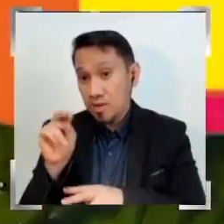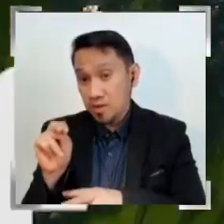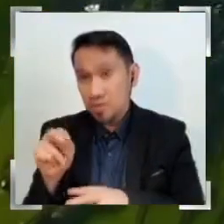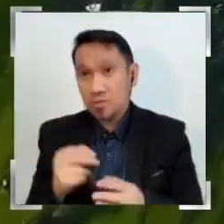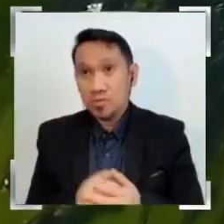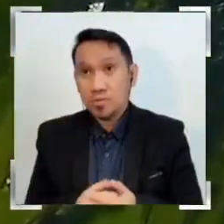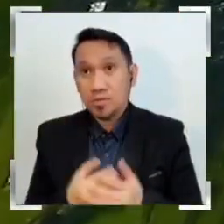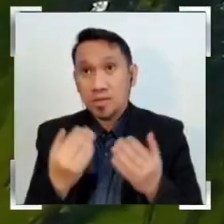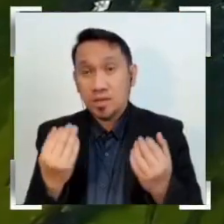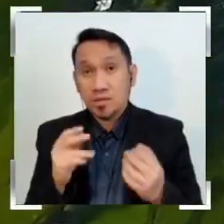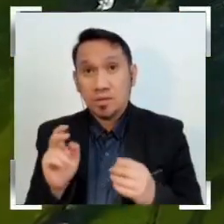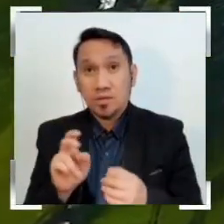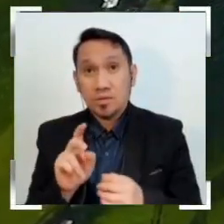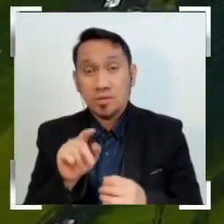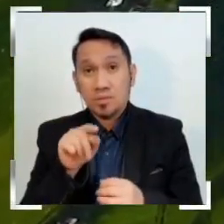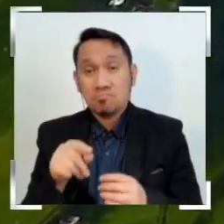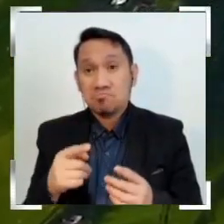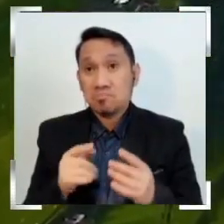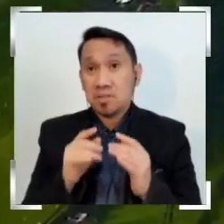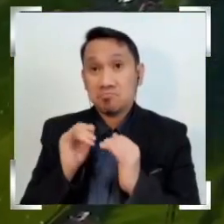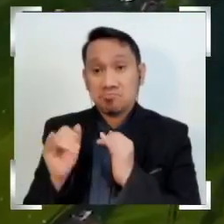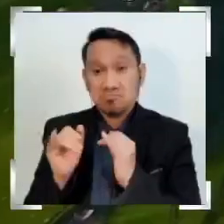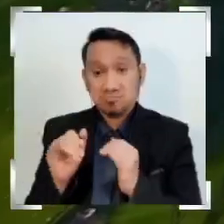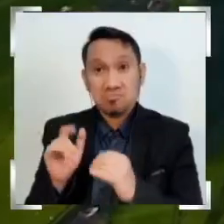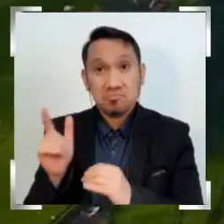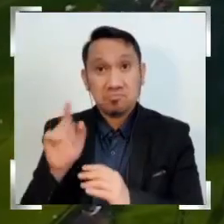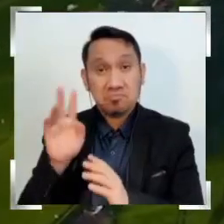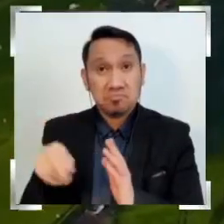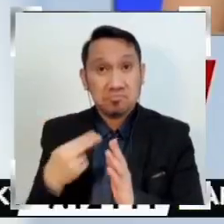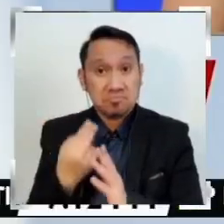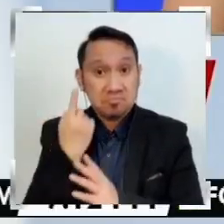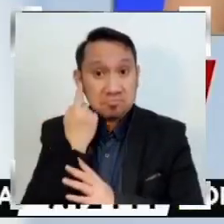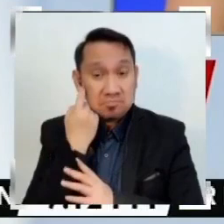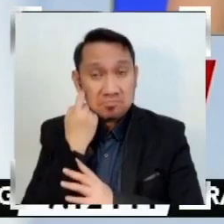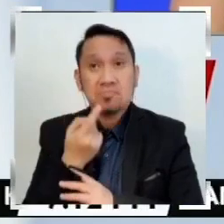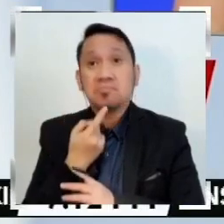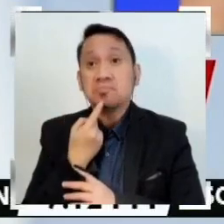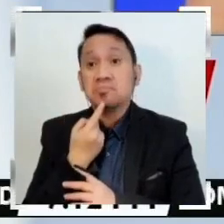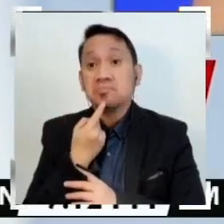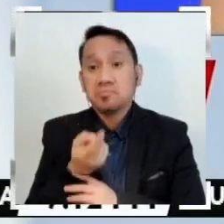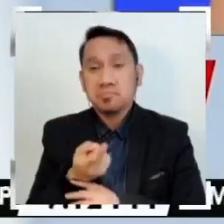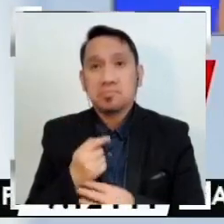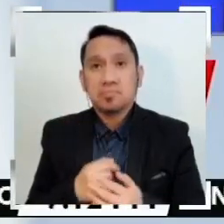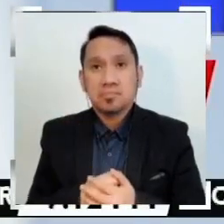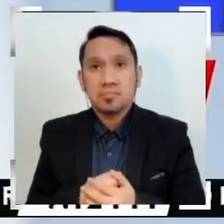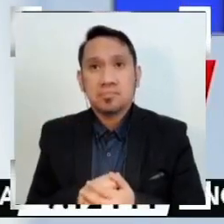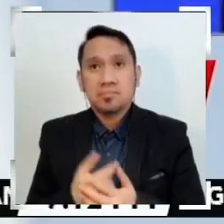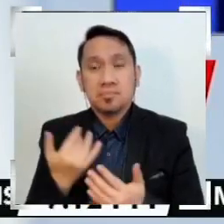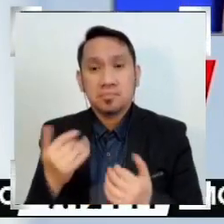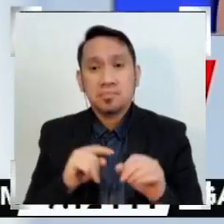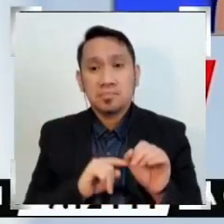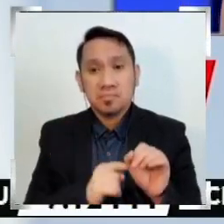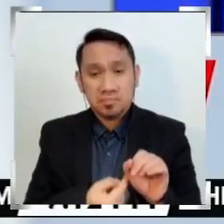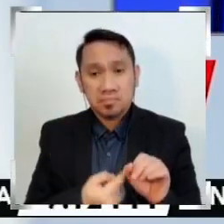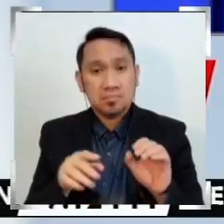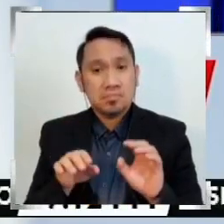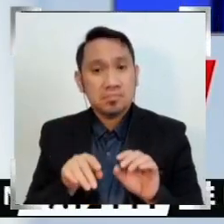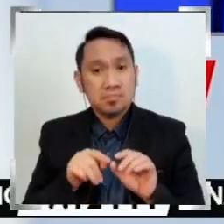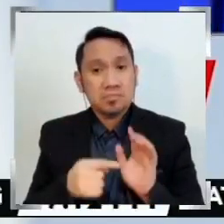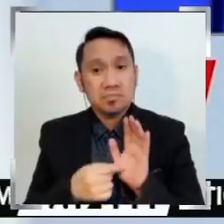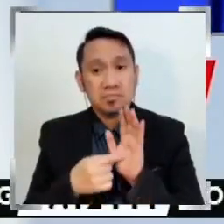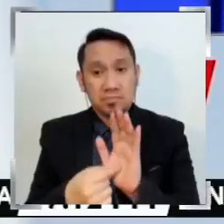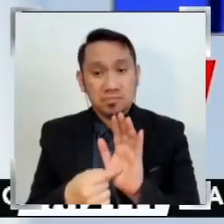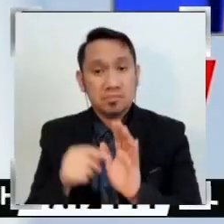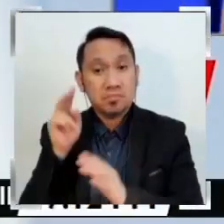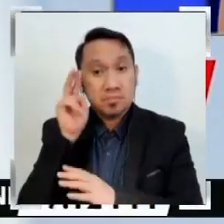Bicolano. Sa panayam sa kanya sa 24 oras kanina, sinabi ni Frasco na patikim pa lamang ang inilabas sa video.